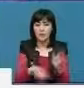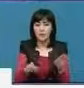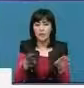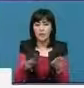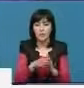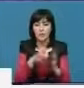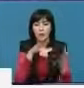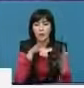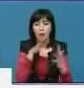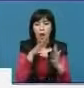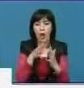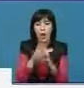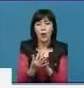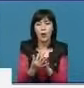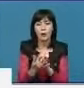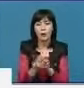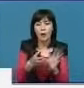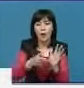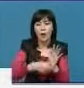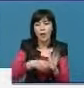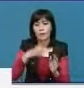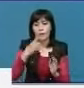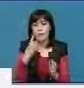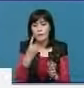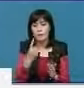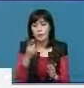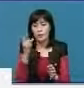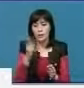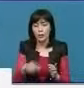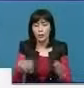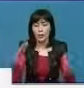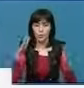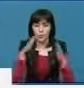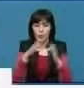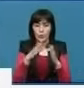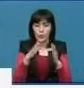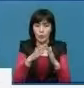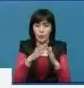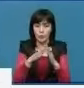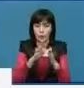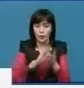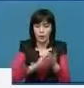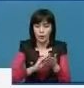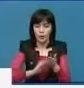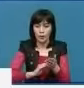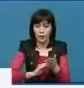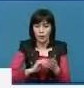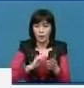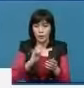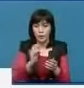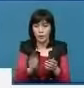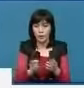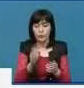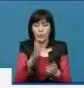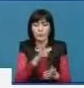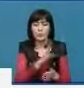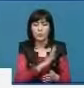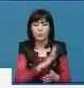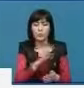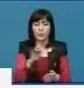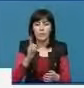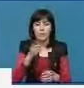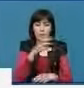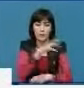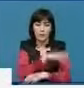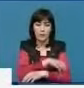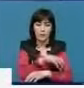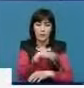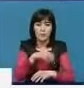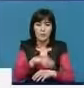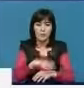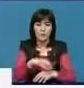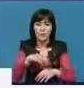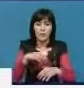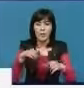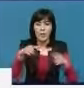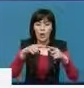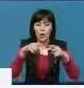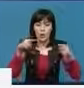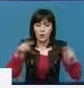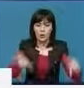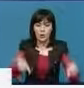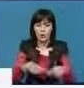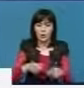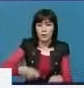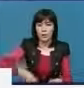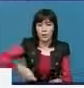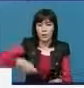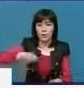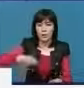елді мекеннің 61 тұрғыны үйлерінде дауыс беруге өтініш жазған. Осыған байланысты бір комиссия мүшесі арнайы қол жәшікталып,